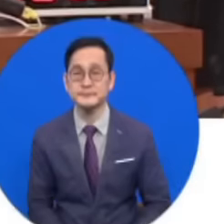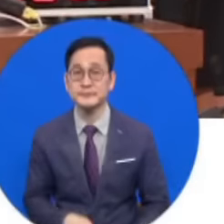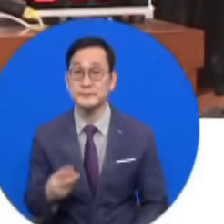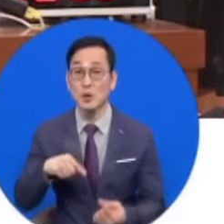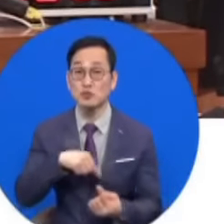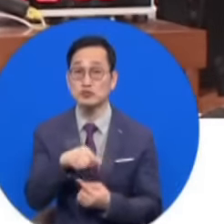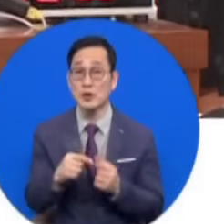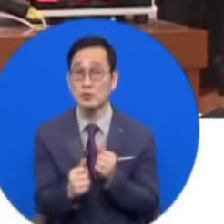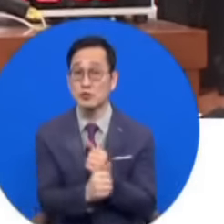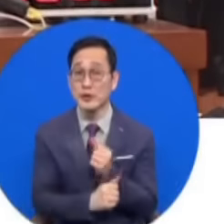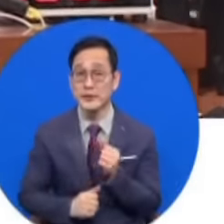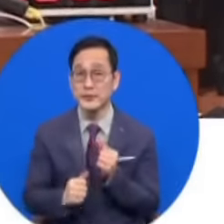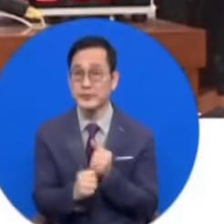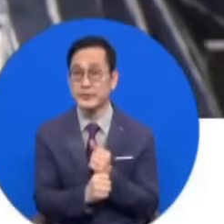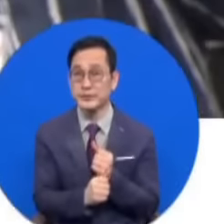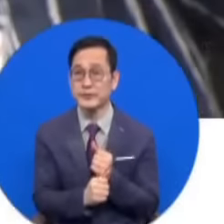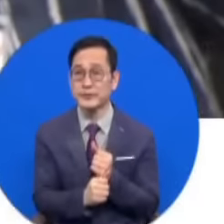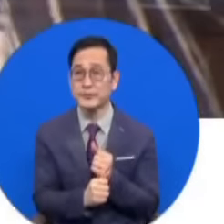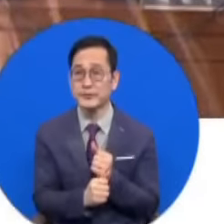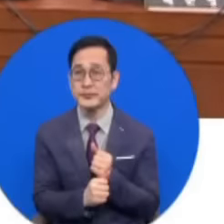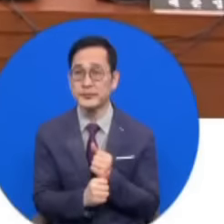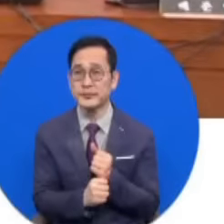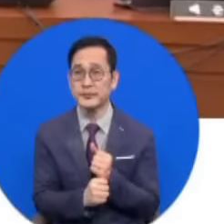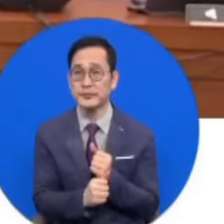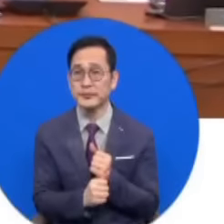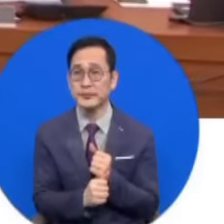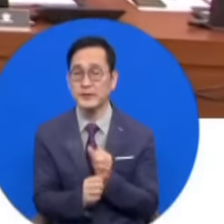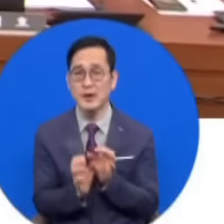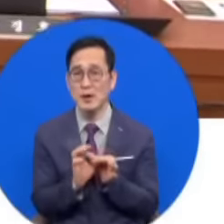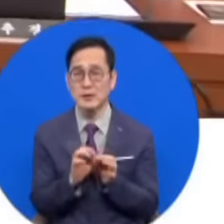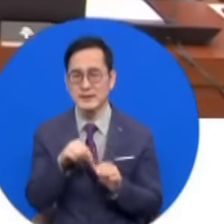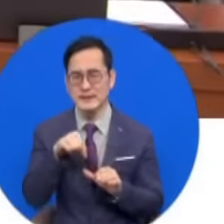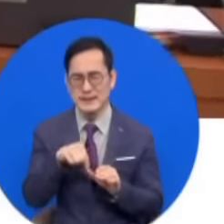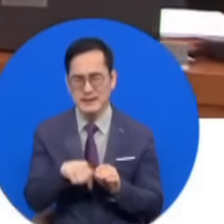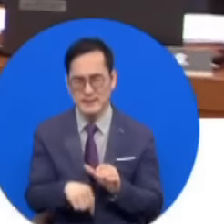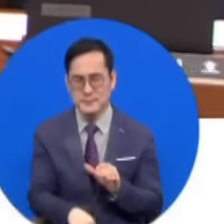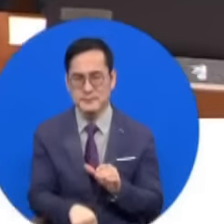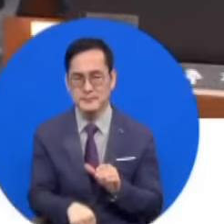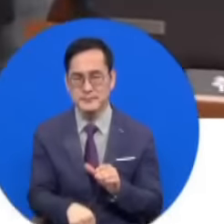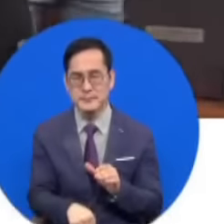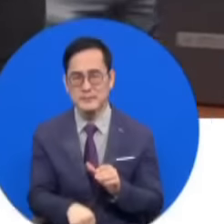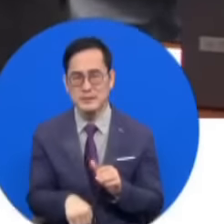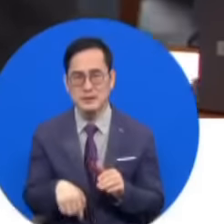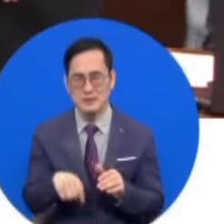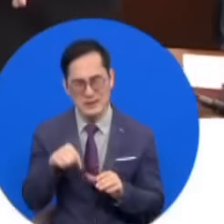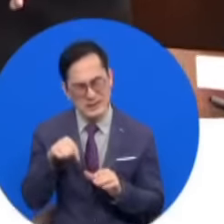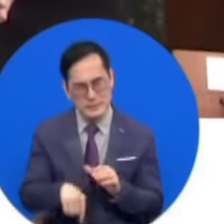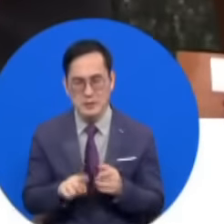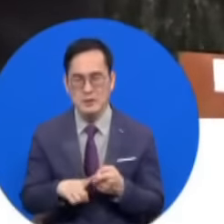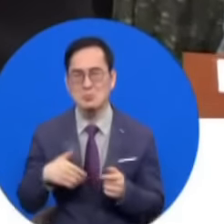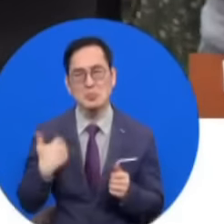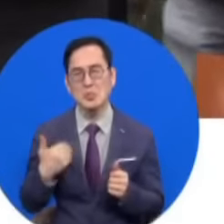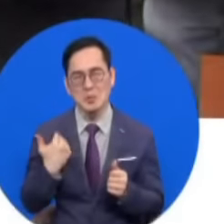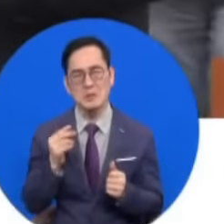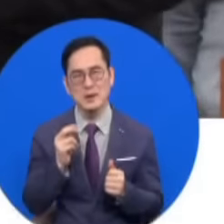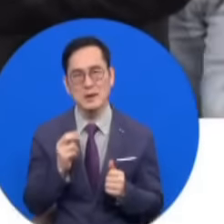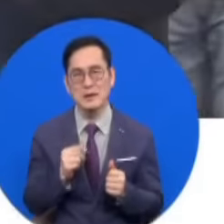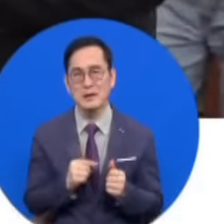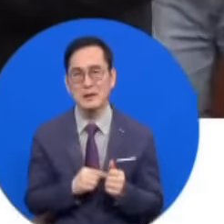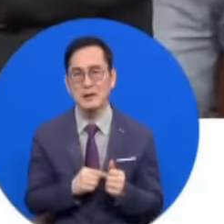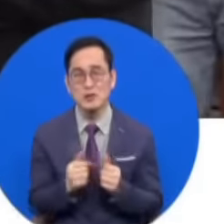운영위원회의 운영에 관한 어떤 깊은 이해가 없으신 것 같아요. 박찬대 위원장이